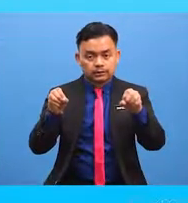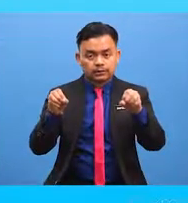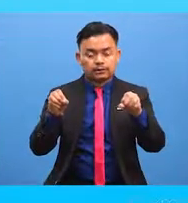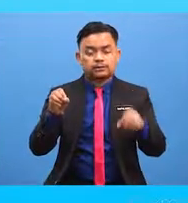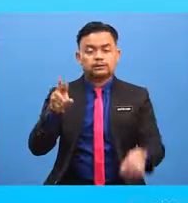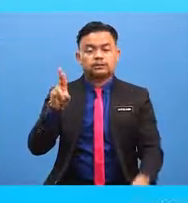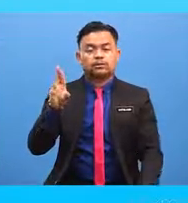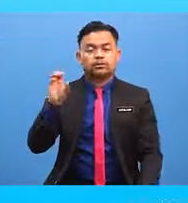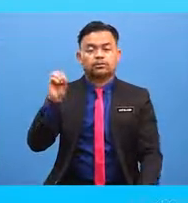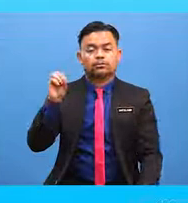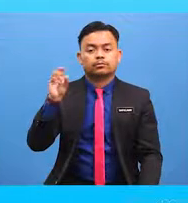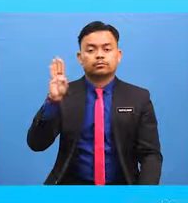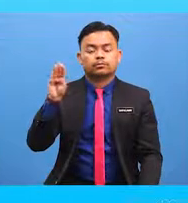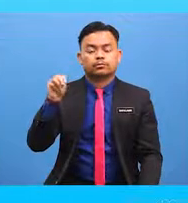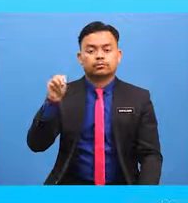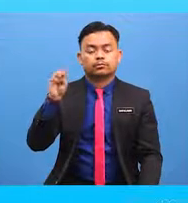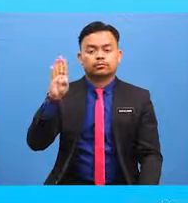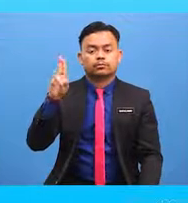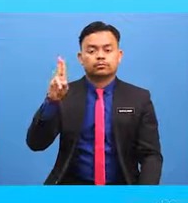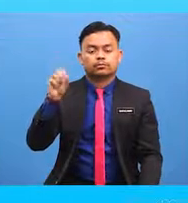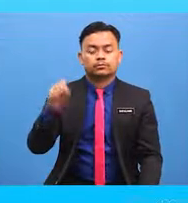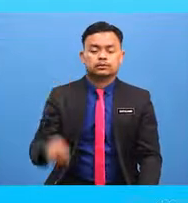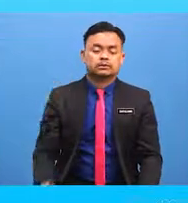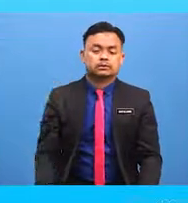yang simboliknya seperti dahan pokok.